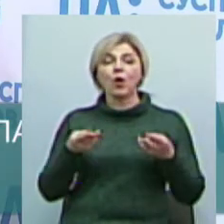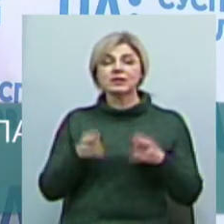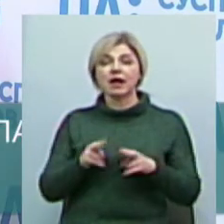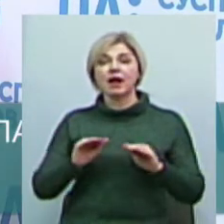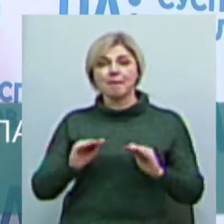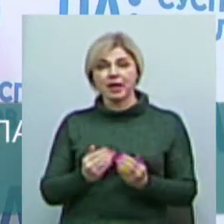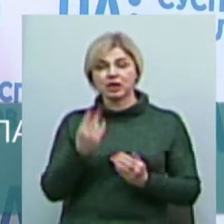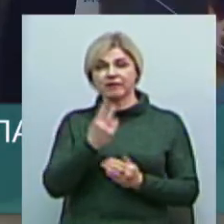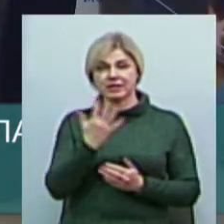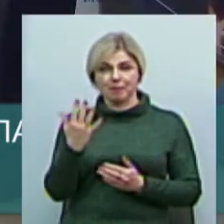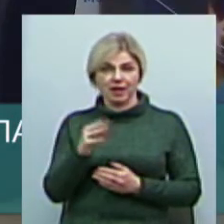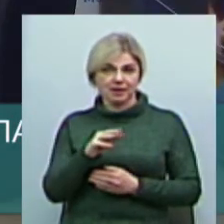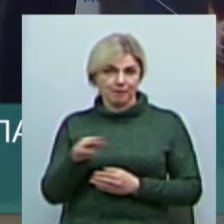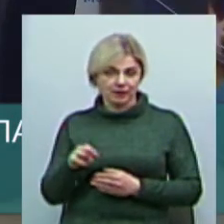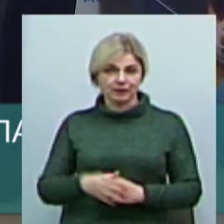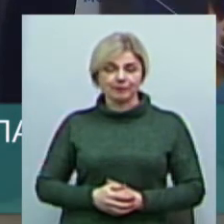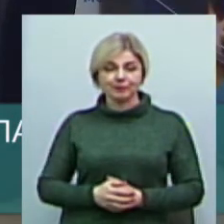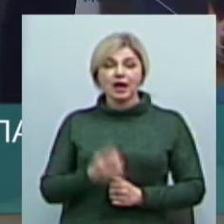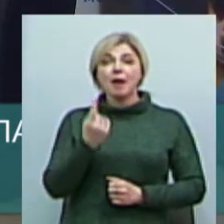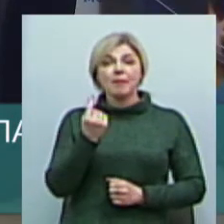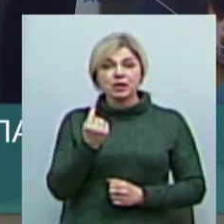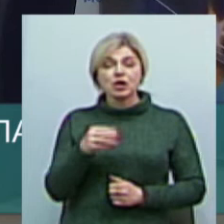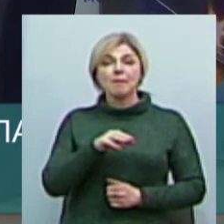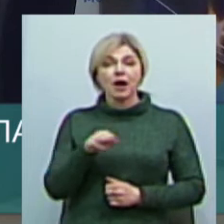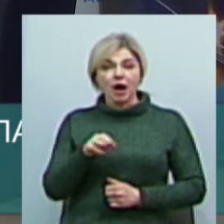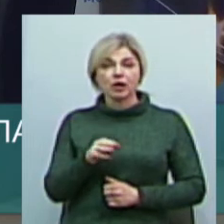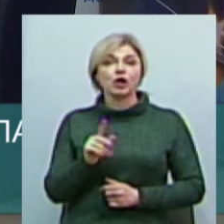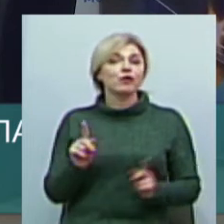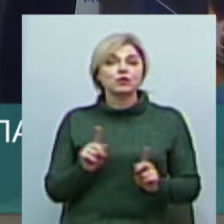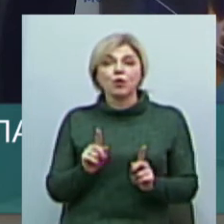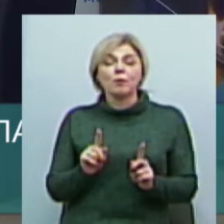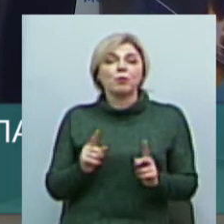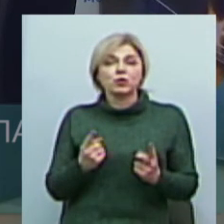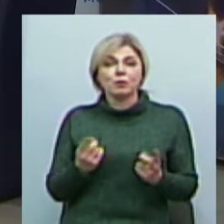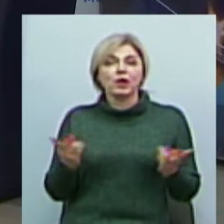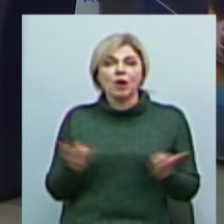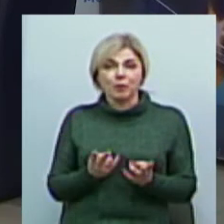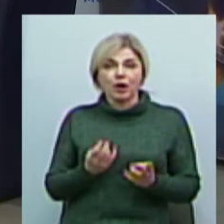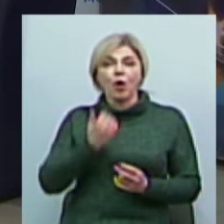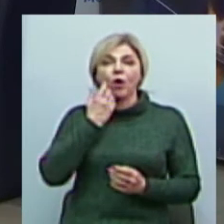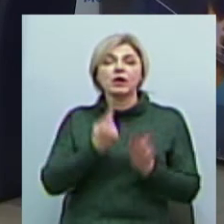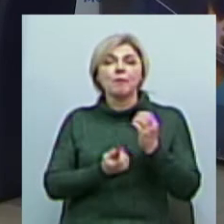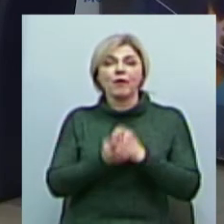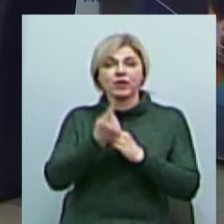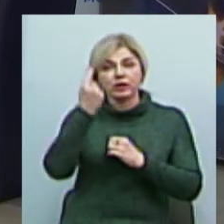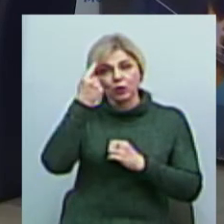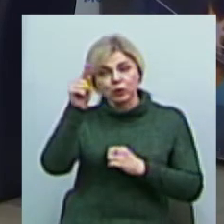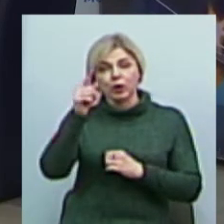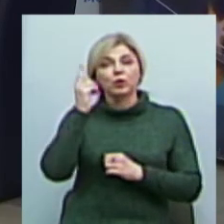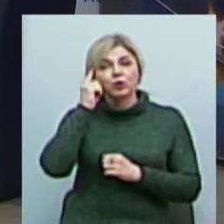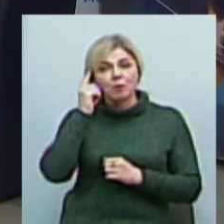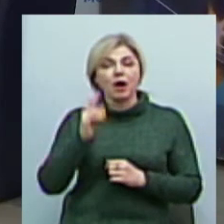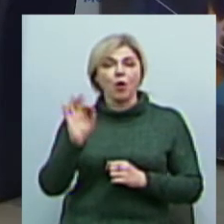хвилин. Отже, ну, по-перше, Михайле, в чому необхідність? Коли з'явилася думка, ідея створити